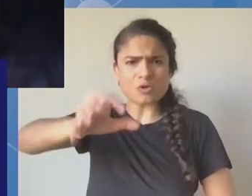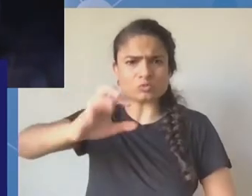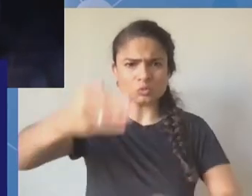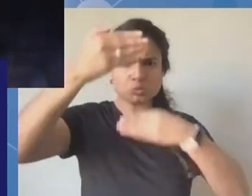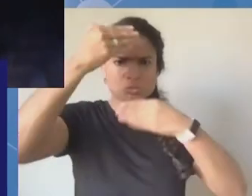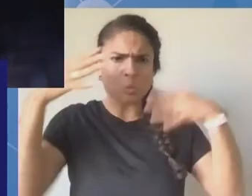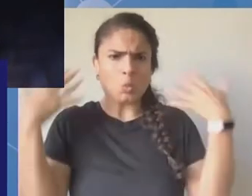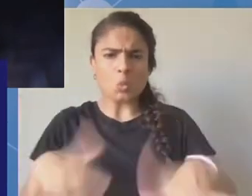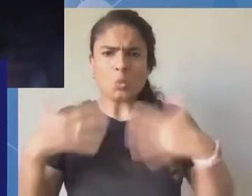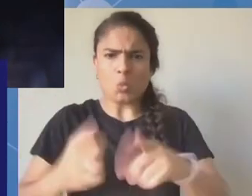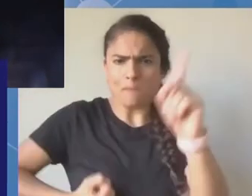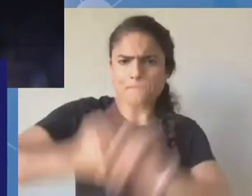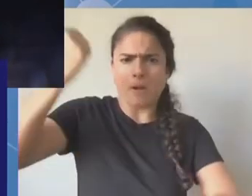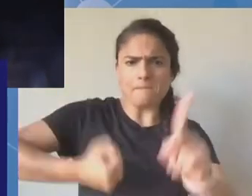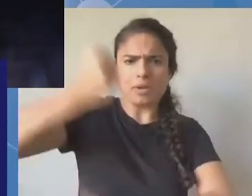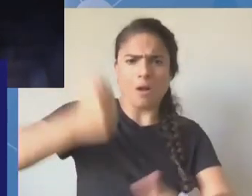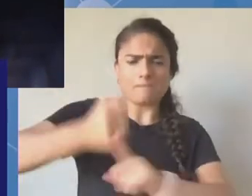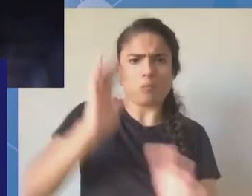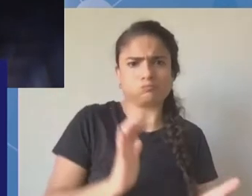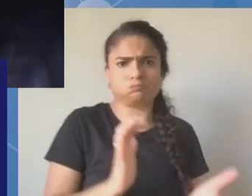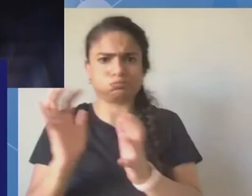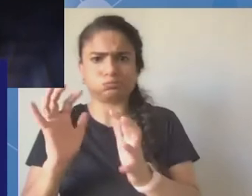个国家，是